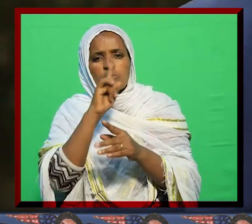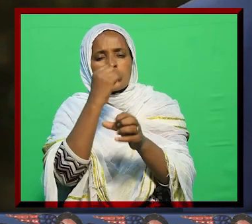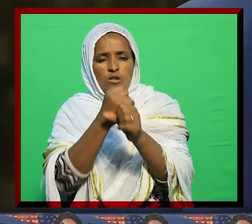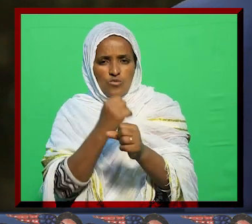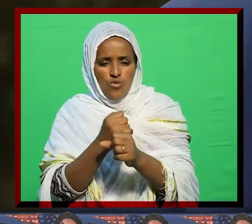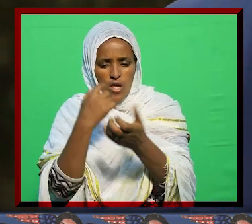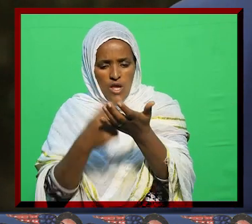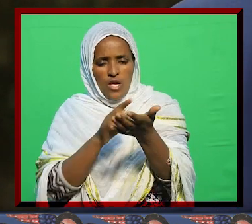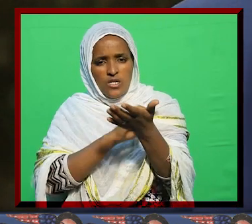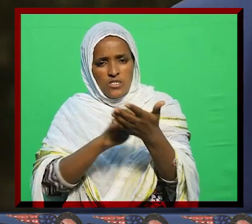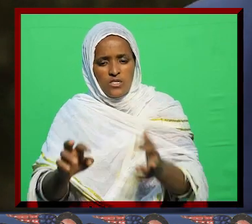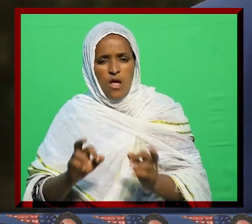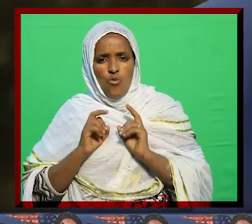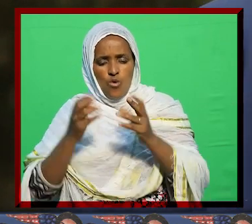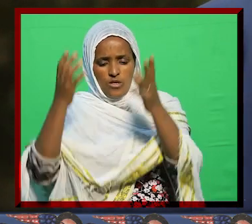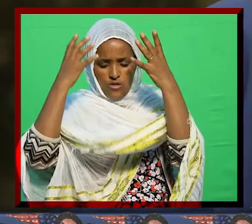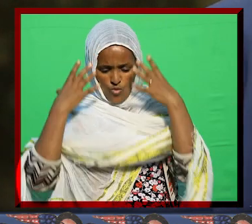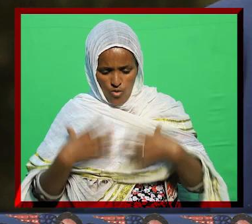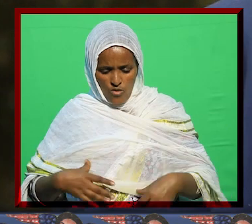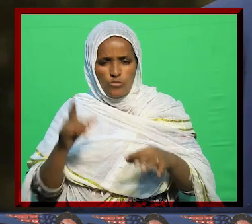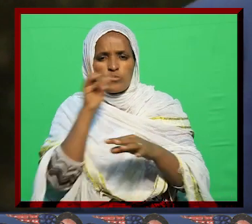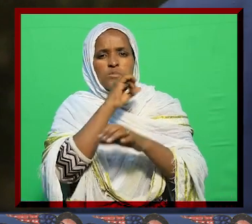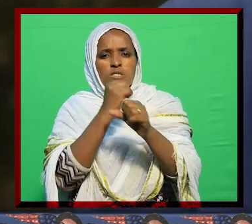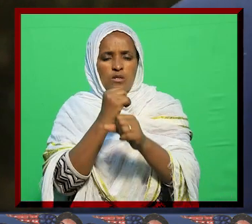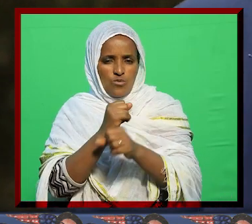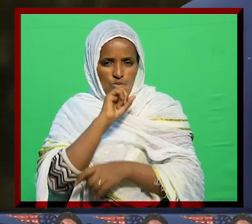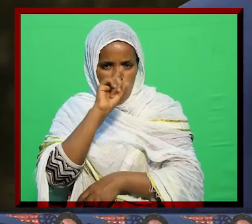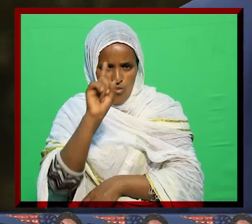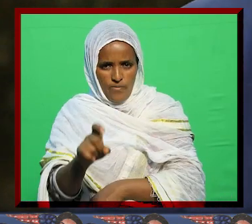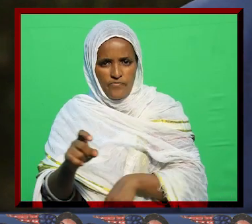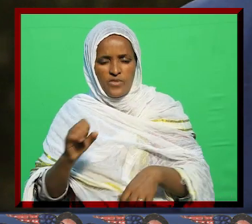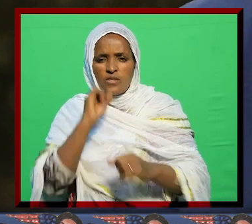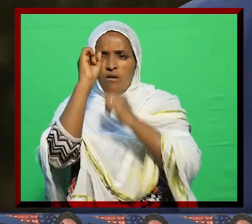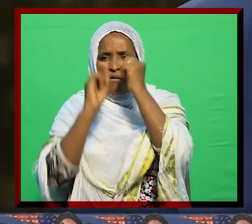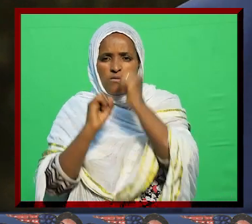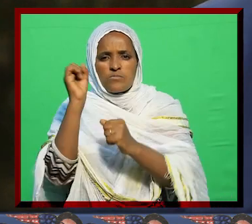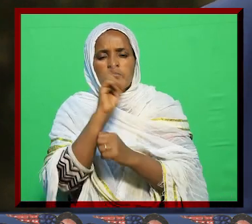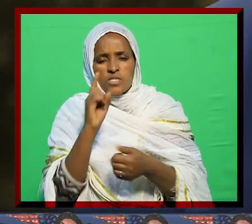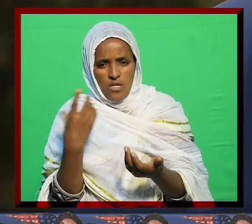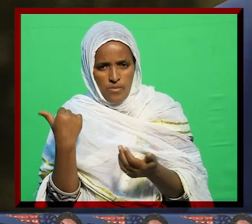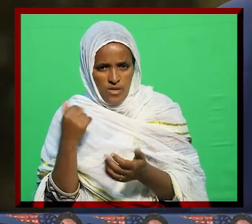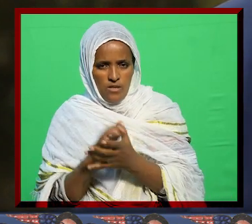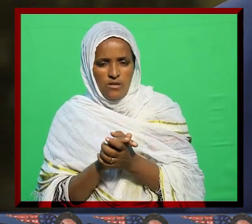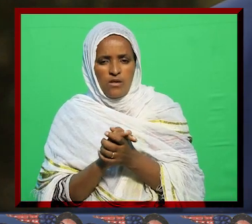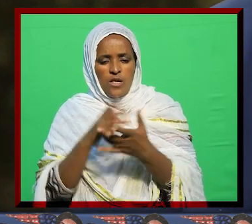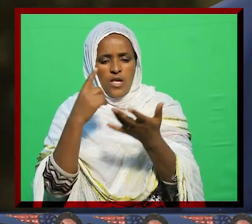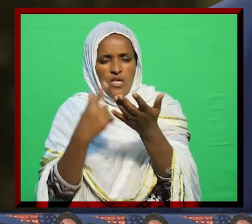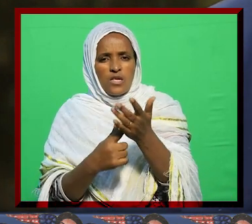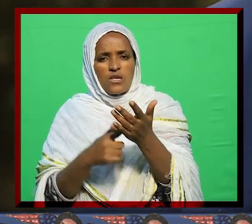ኢትዮጵያን ኢትዮጵያ ያሰኙ ምን ሰርተው ነው? የቅድስና ህይወት የተጎናጸፉት ምን አድርገው ነው? ተጋድሏቸው ምን